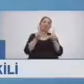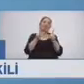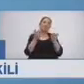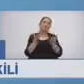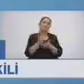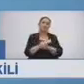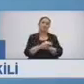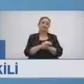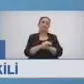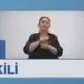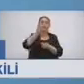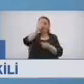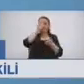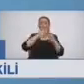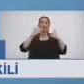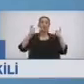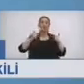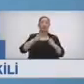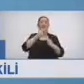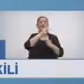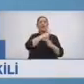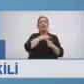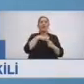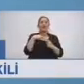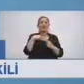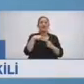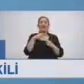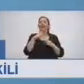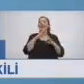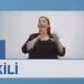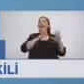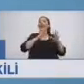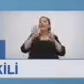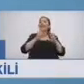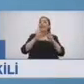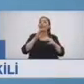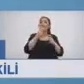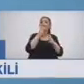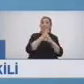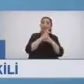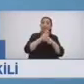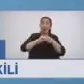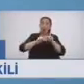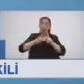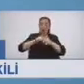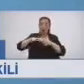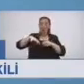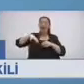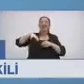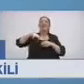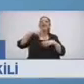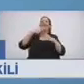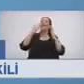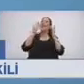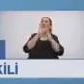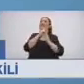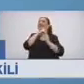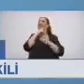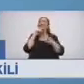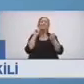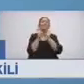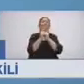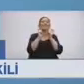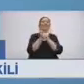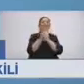düşünüyorum. İstanbul Büyükşehir Belediyesi Deprem Risk Yönetimi ve Kentsel Dönüşüm Daire Başkanlığı'yla